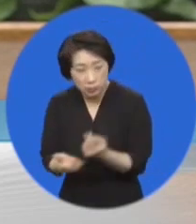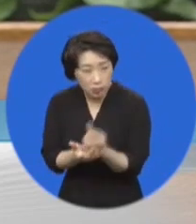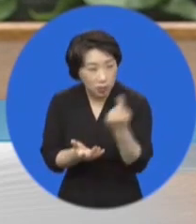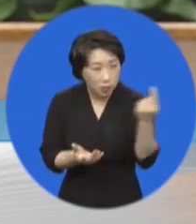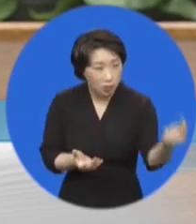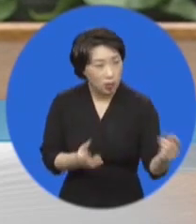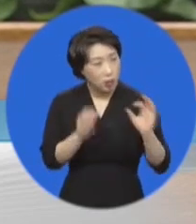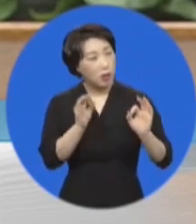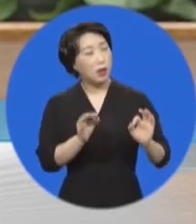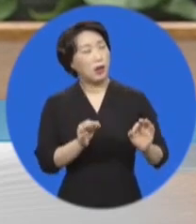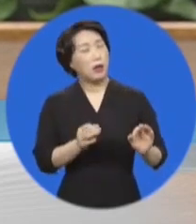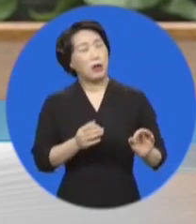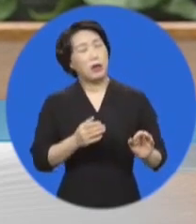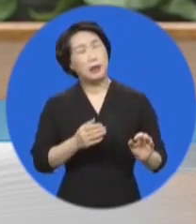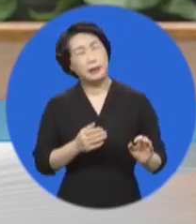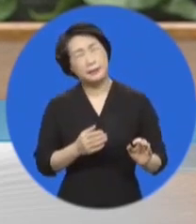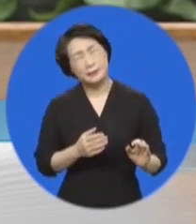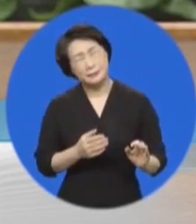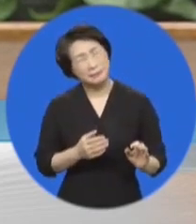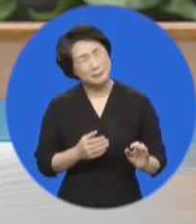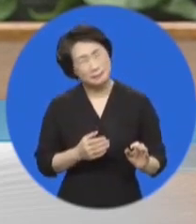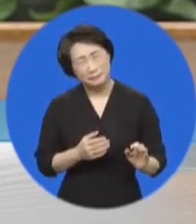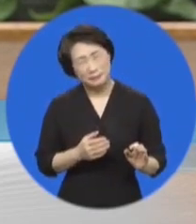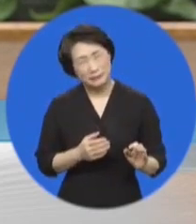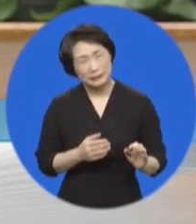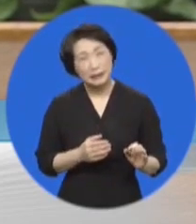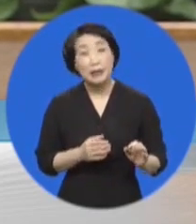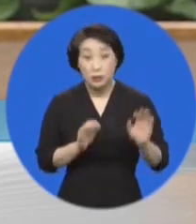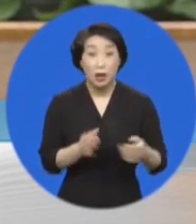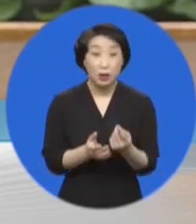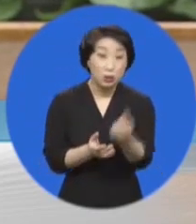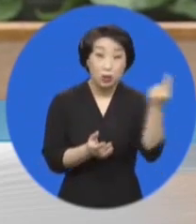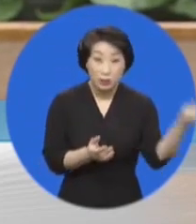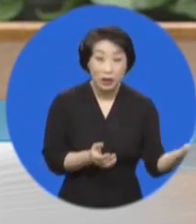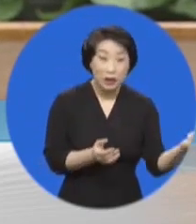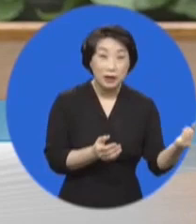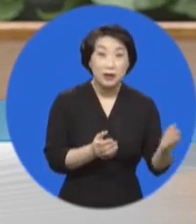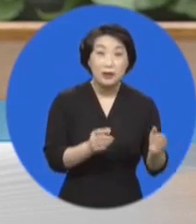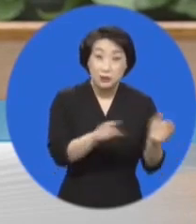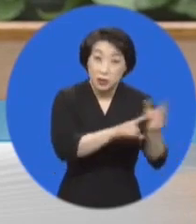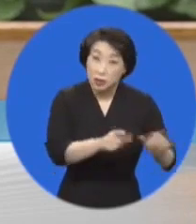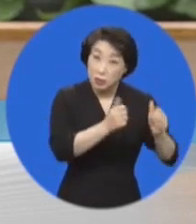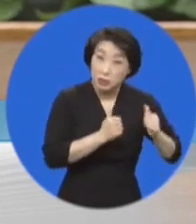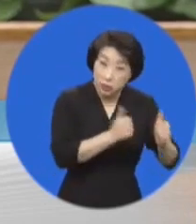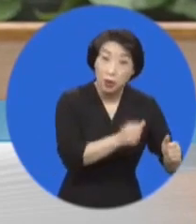떠나가는 것을 보면 가서 신앙생활을 잘하면 좋은데